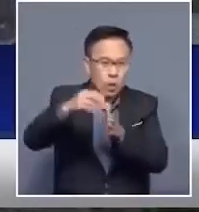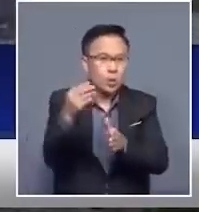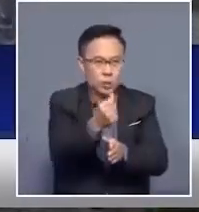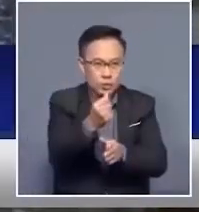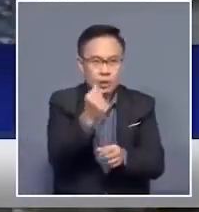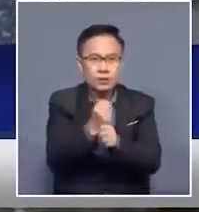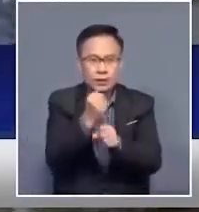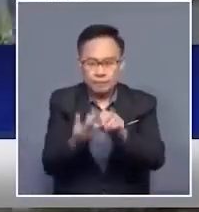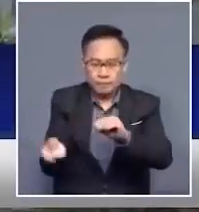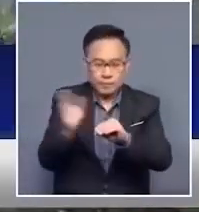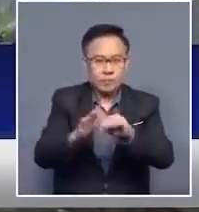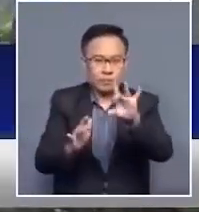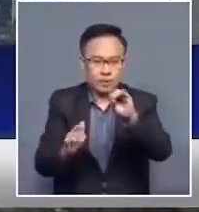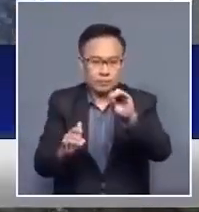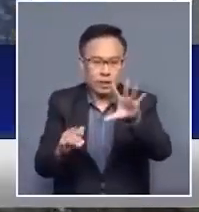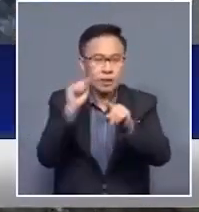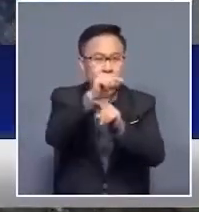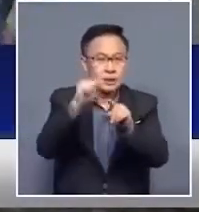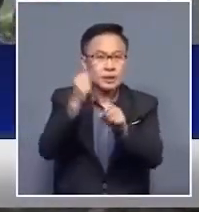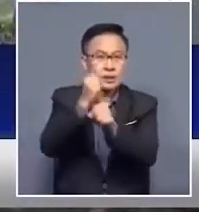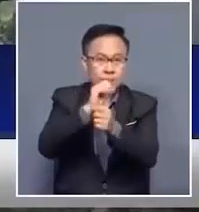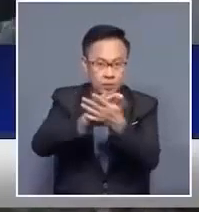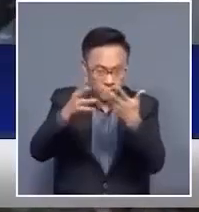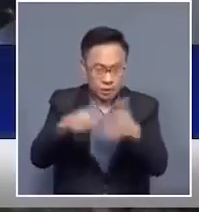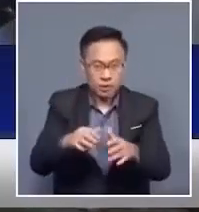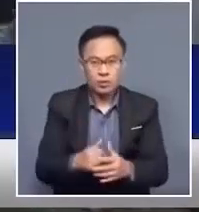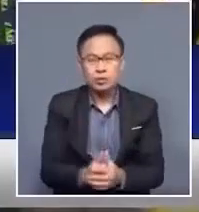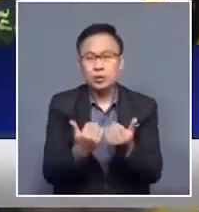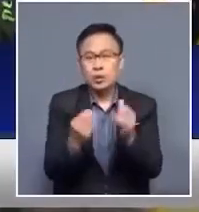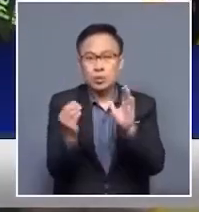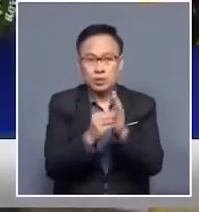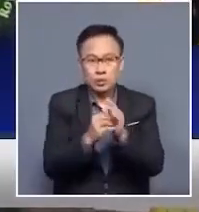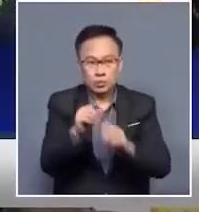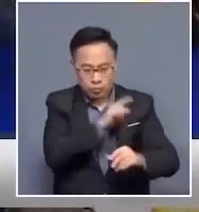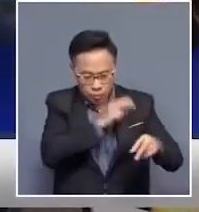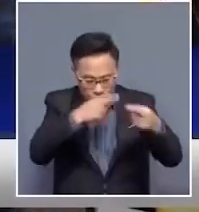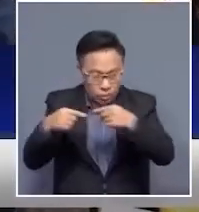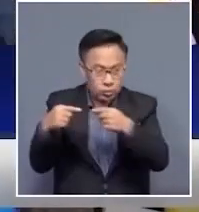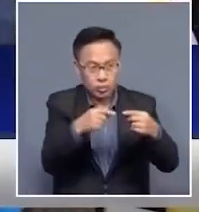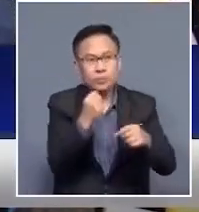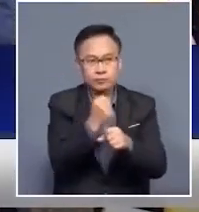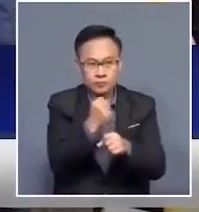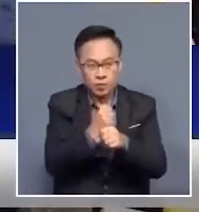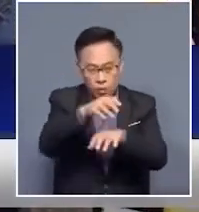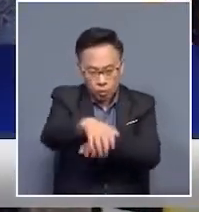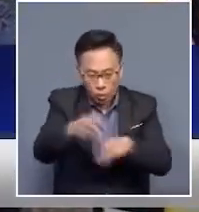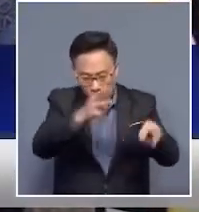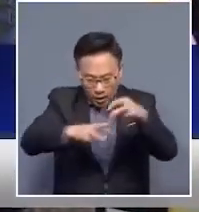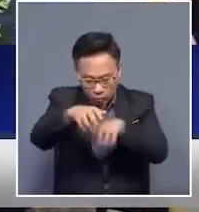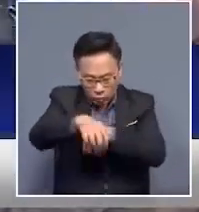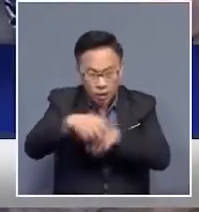าณสัก 85% นะครับจากนี้ทางกทม ก็ดูแลรักษาให้คงสภาพต่อไปนี่มาดูว่าตอนนี้คูคลองต่างๆสาม